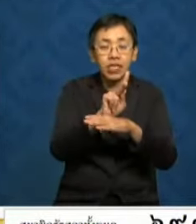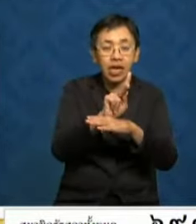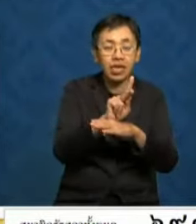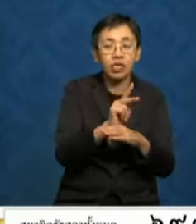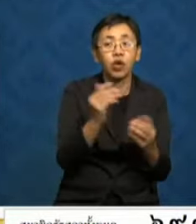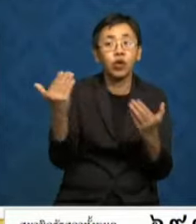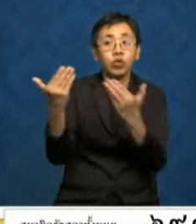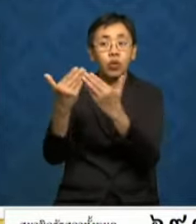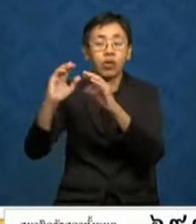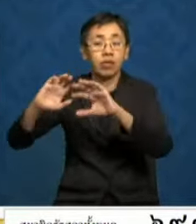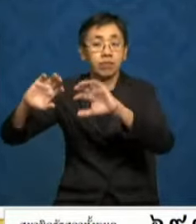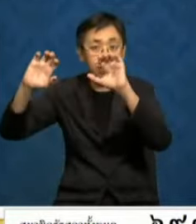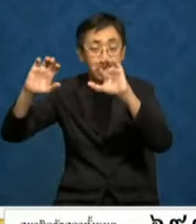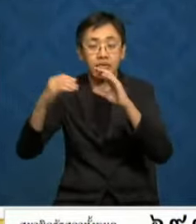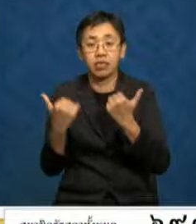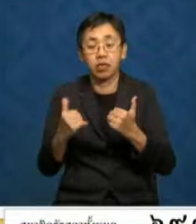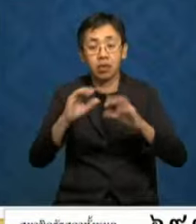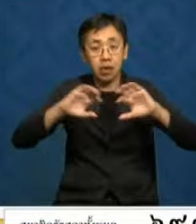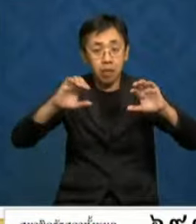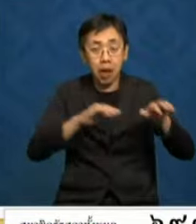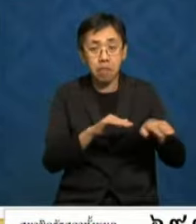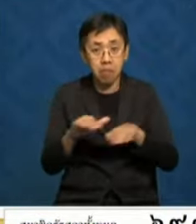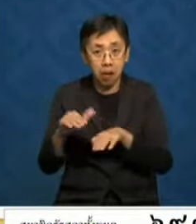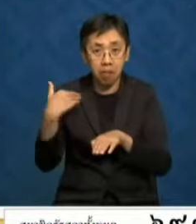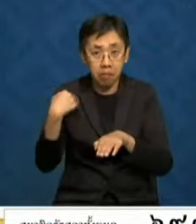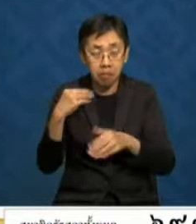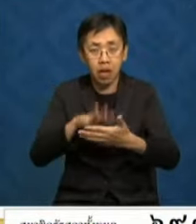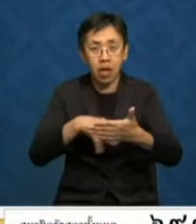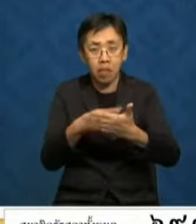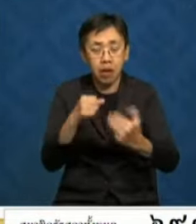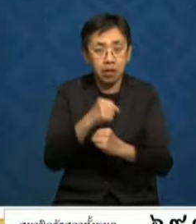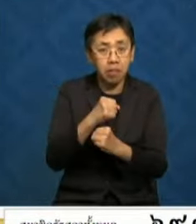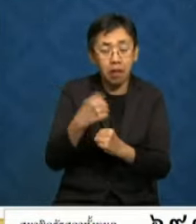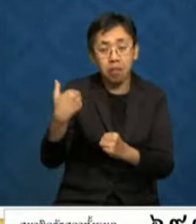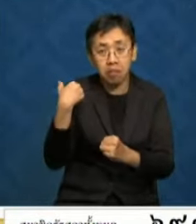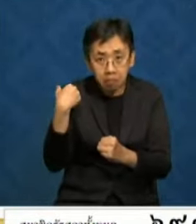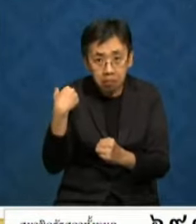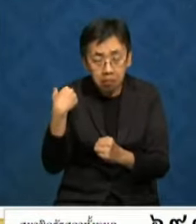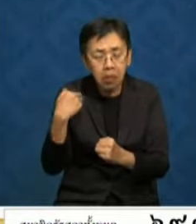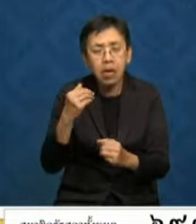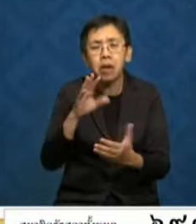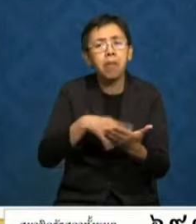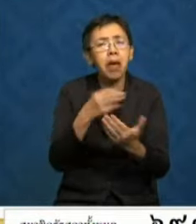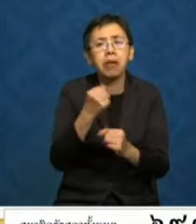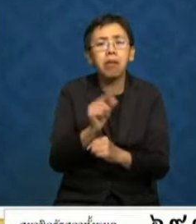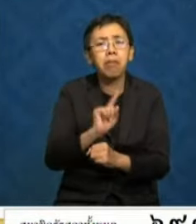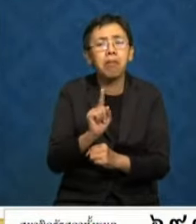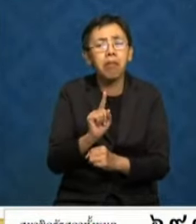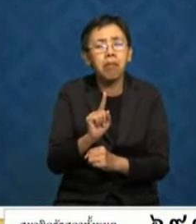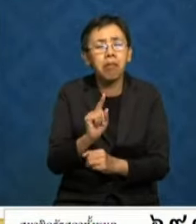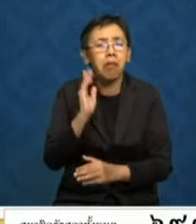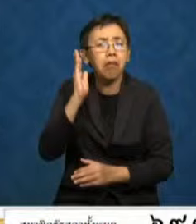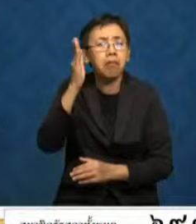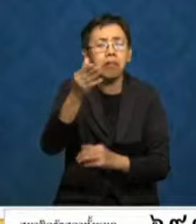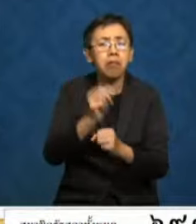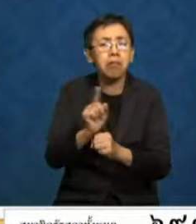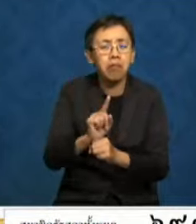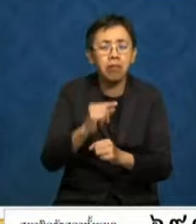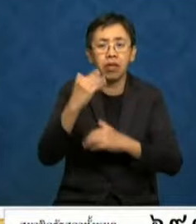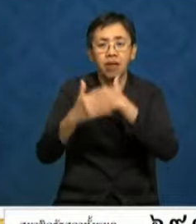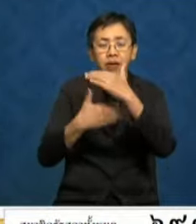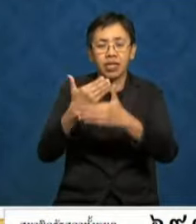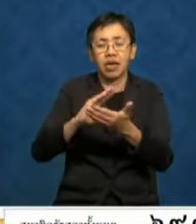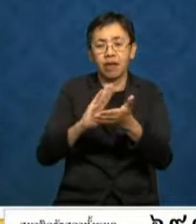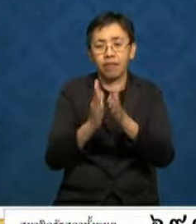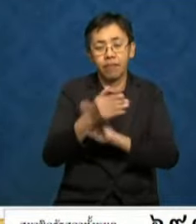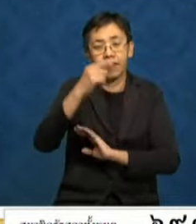ครับถึงการเตรียมตัวของรัฐบาลว่ามีแอคชั่นแพลนหรือแผนการปฏิบัติการอย่างไรต่อไปเพื่อที่จะปรับปรุงพัฒนาให้ไทยเป็นที่ย